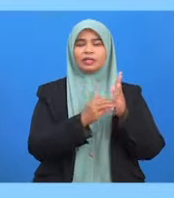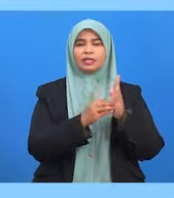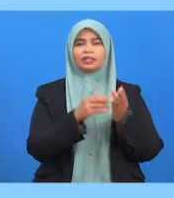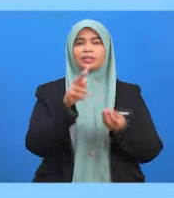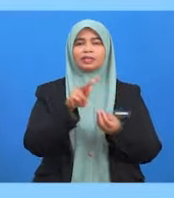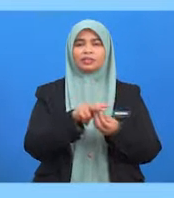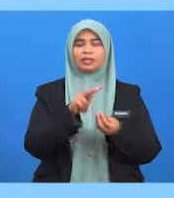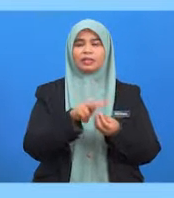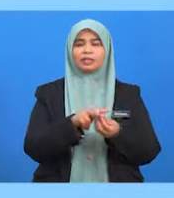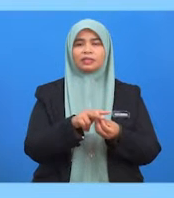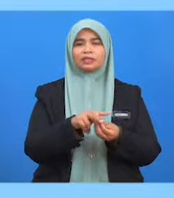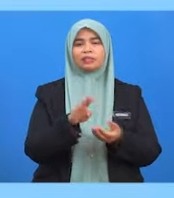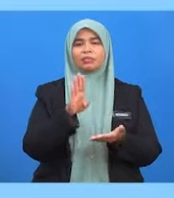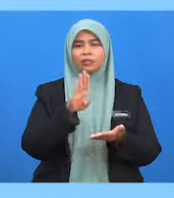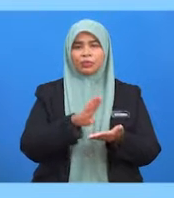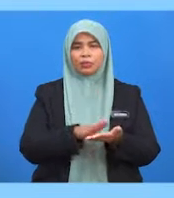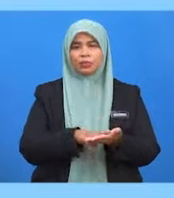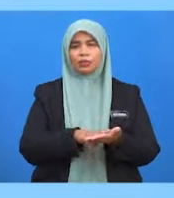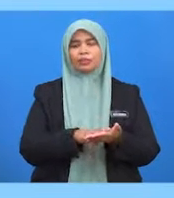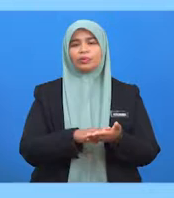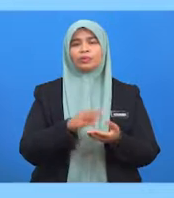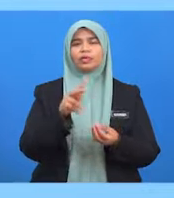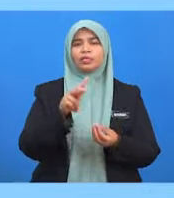senaraikan kesan-kesan buruk